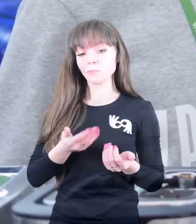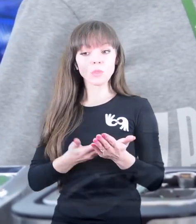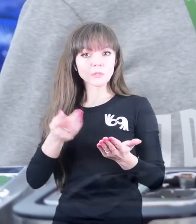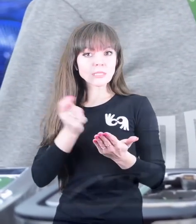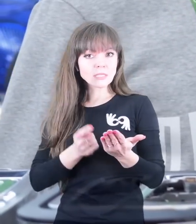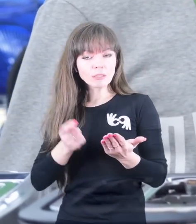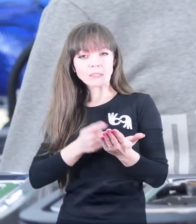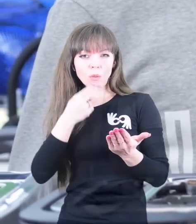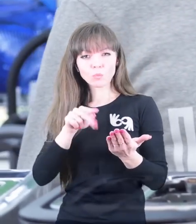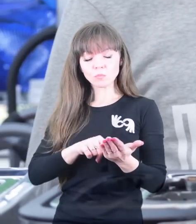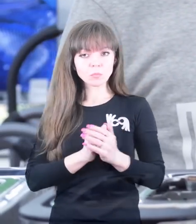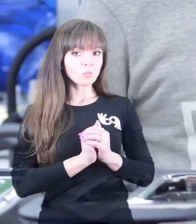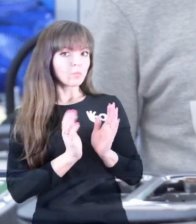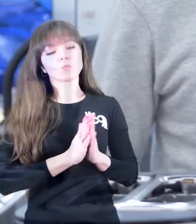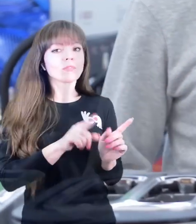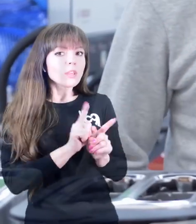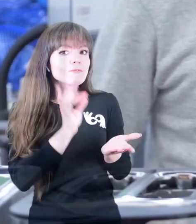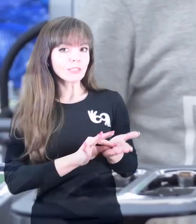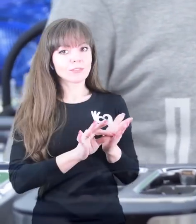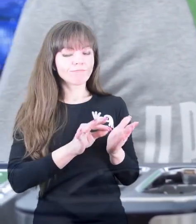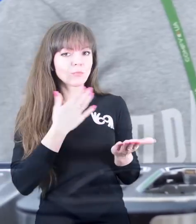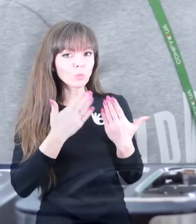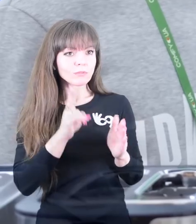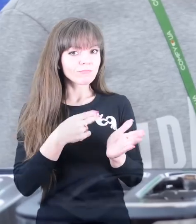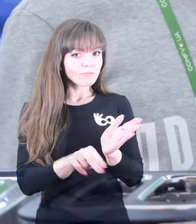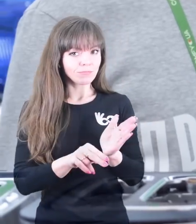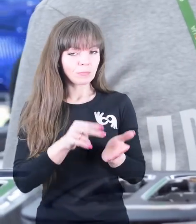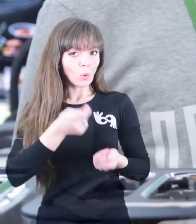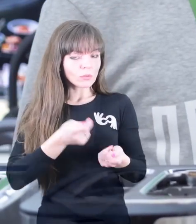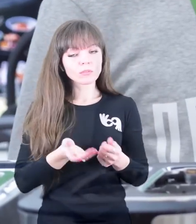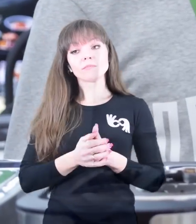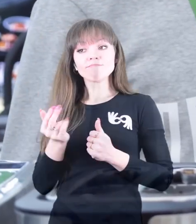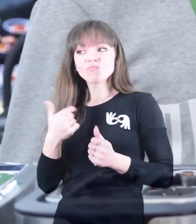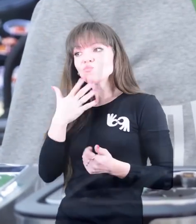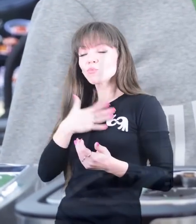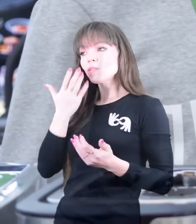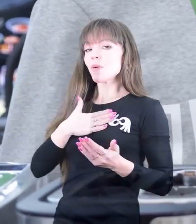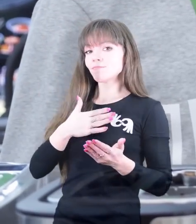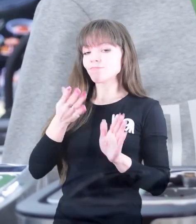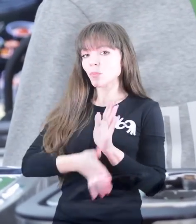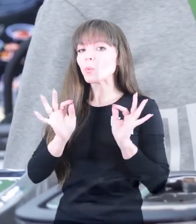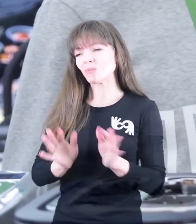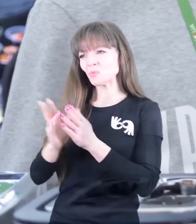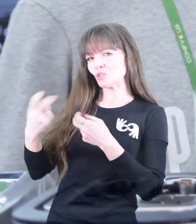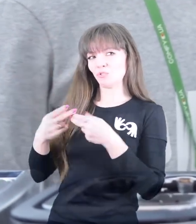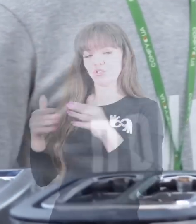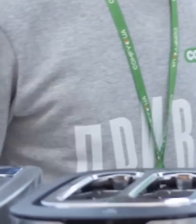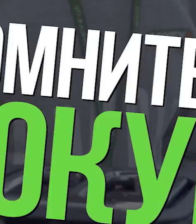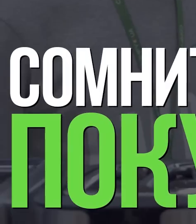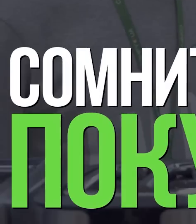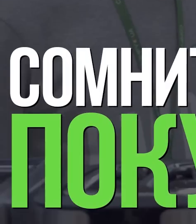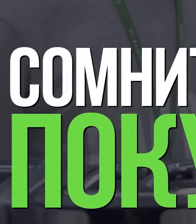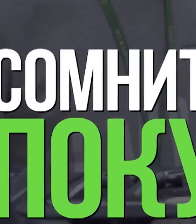Итак, дизайн. Дизайн лучше у этой. Вау, вы так ответственно относитесь к выбору тостера? Да, я люблю, когда мои расходы оправданы. Все, не мешайте, пожалуйста.